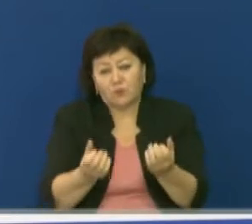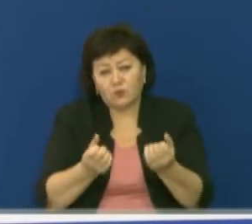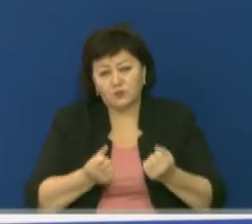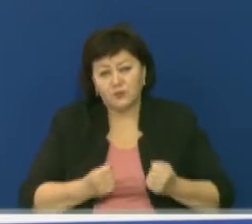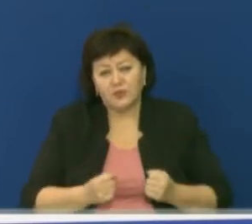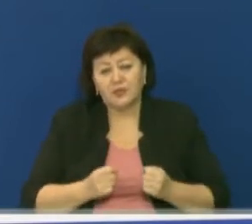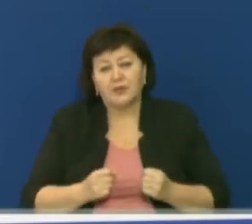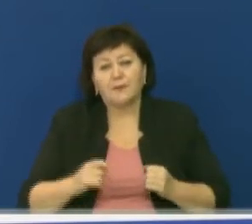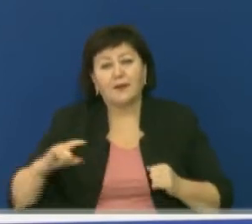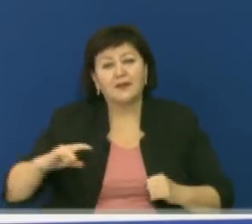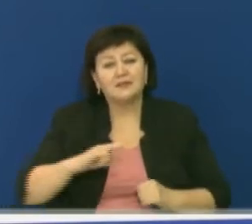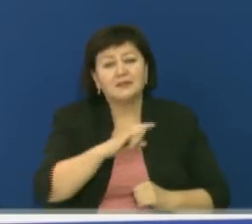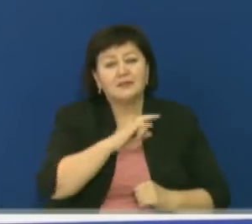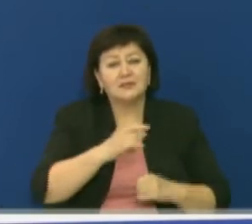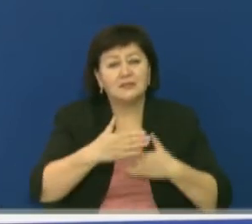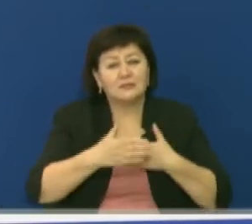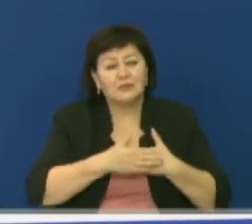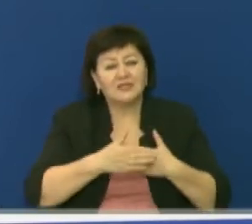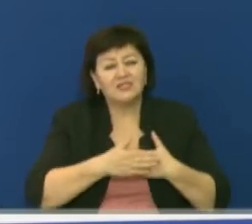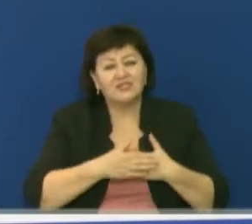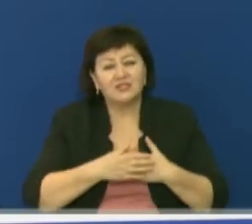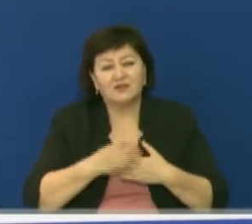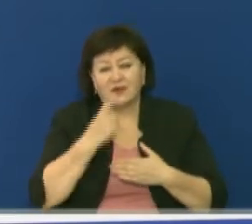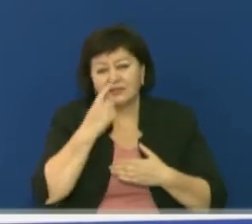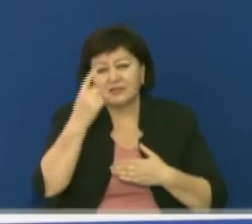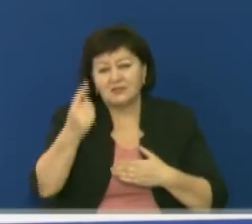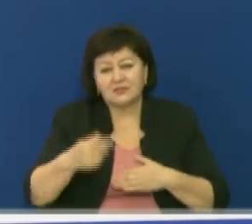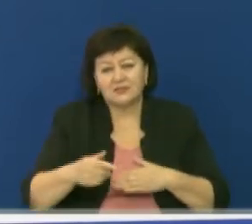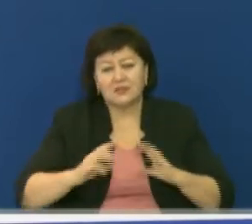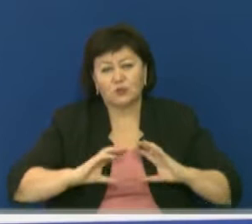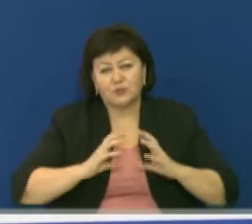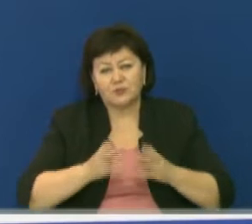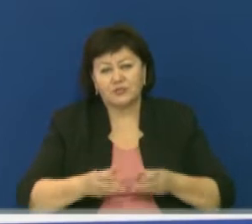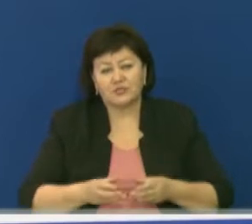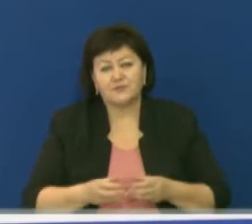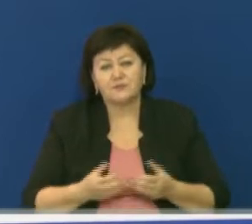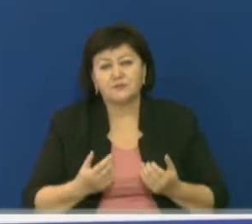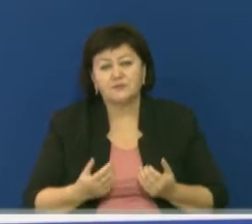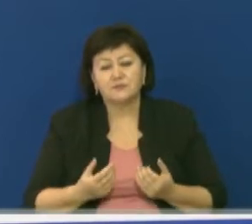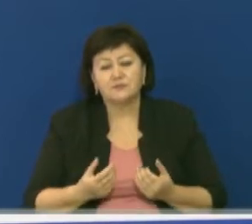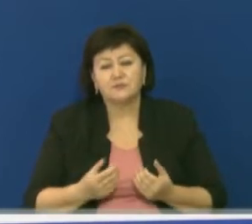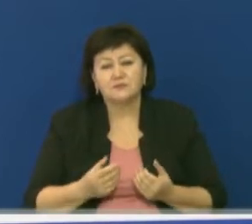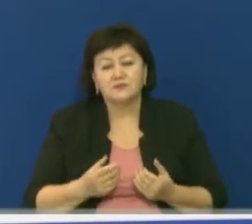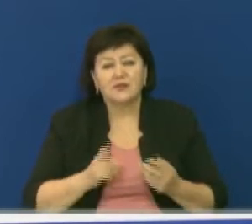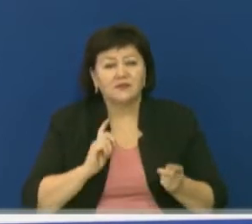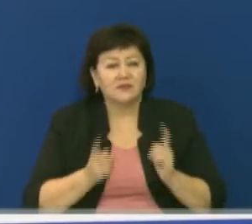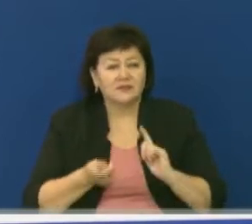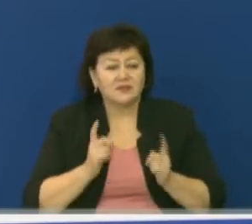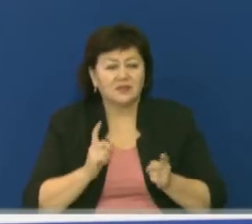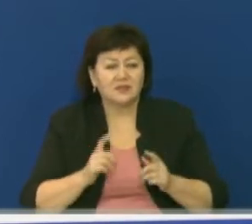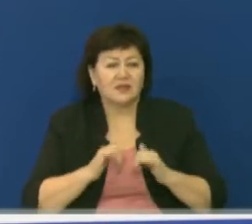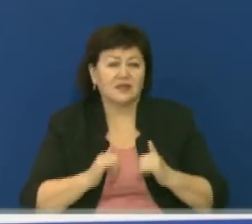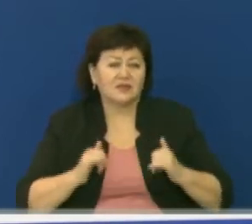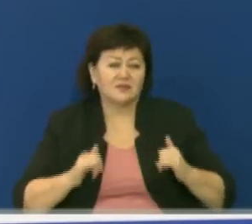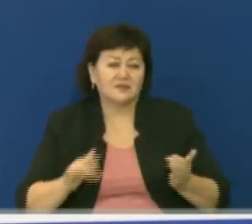средней дальности, в том числе из ближнего зарубежья, сообщили на сайте акимата Восточно-Казахстанской области. Об этом в ходе совещания по вопросам